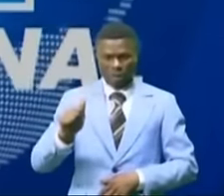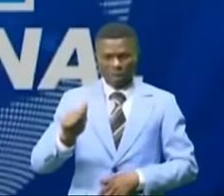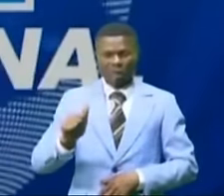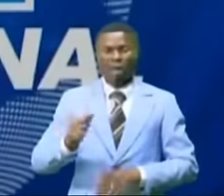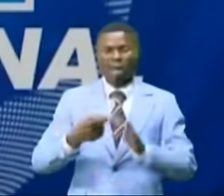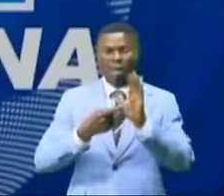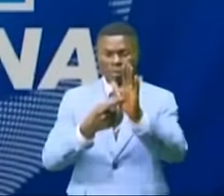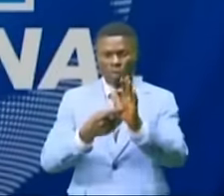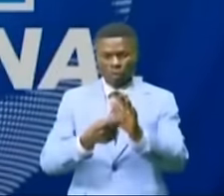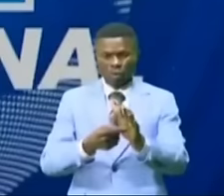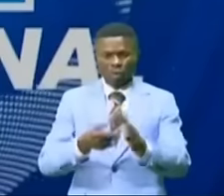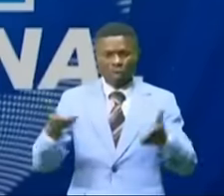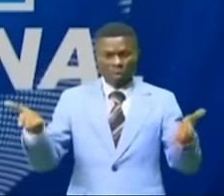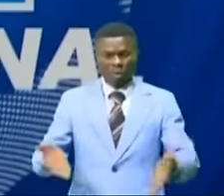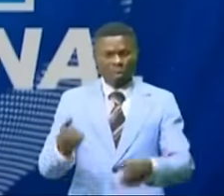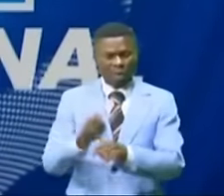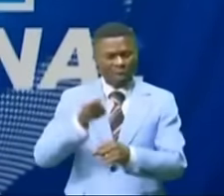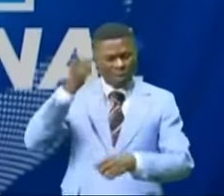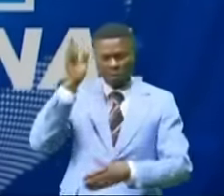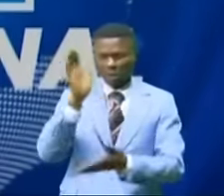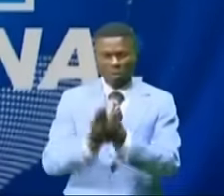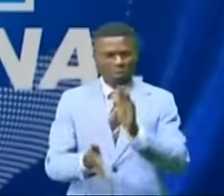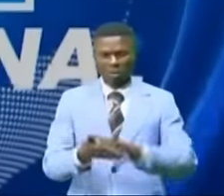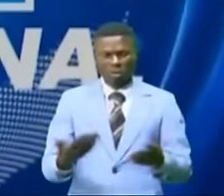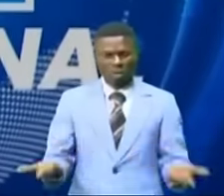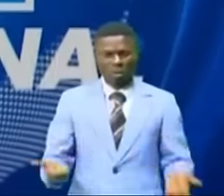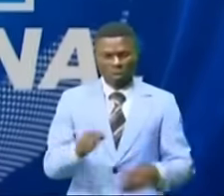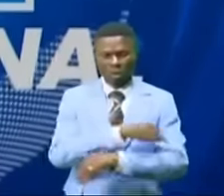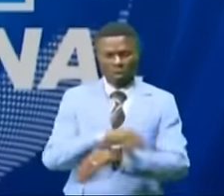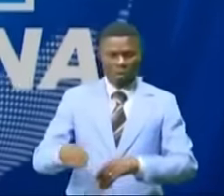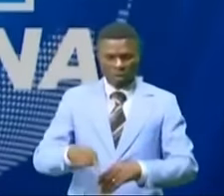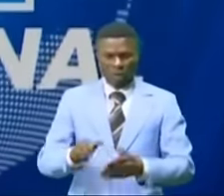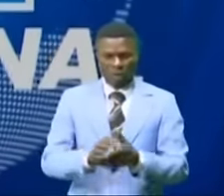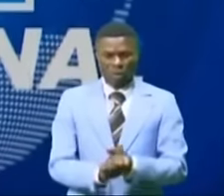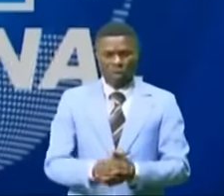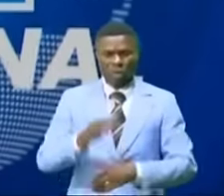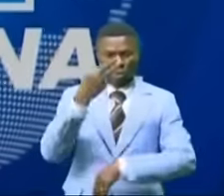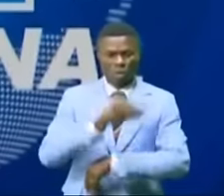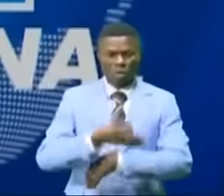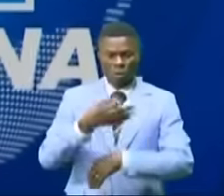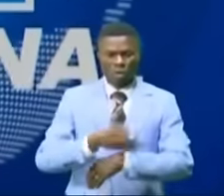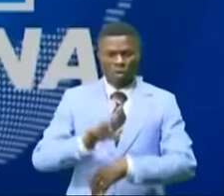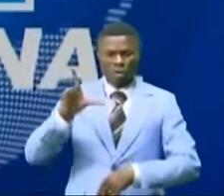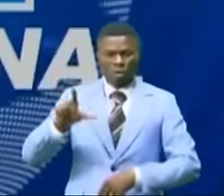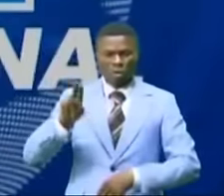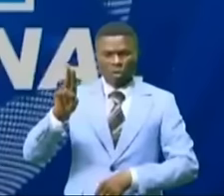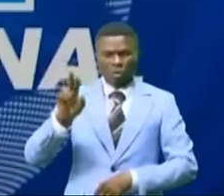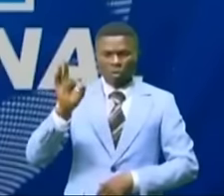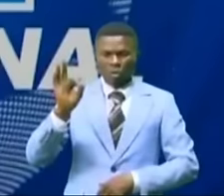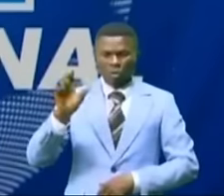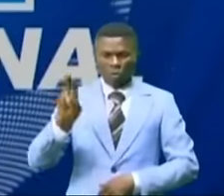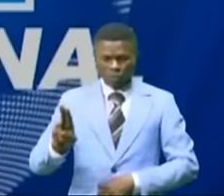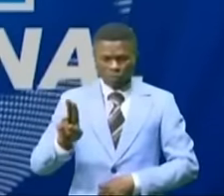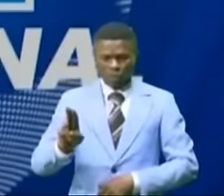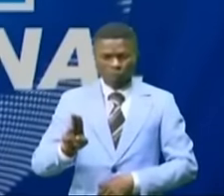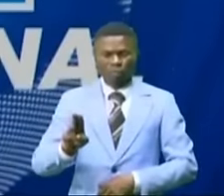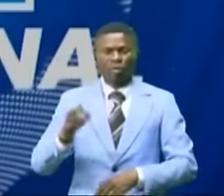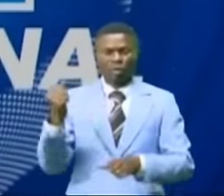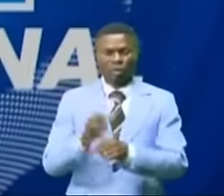attestant leur prestation au bureau de Lufu ou encore que cette pratique a